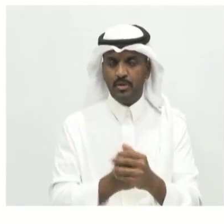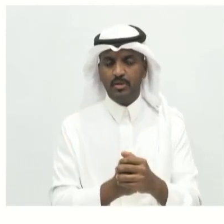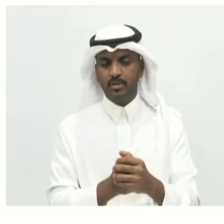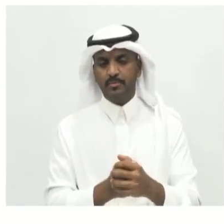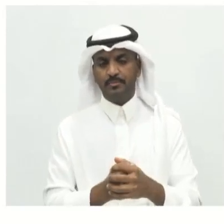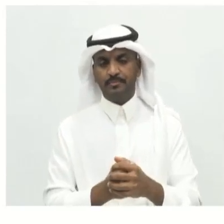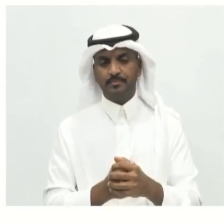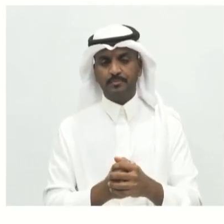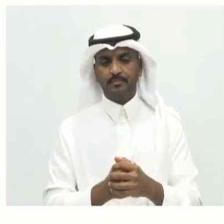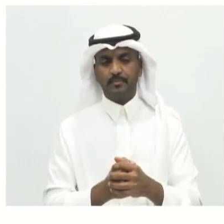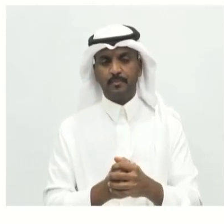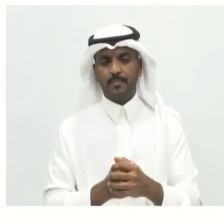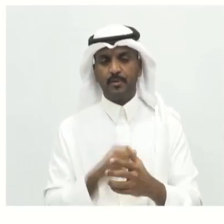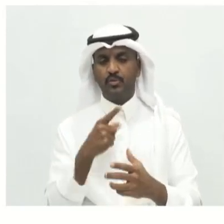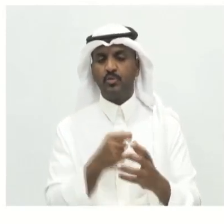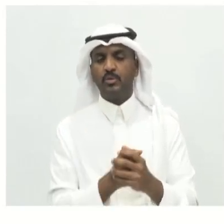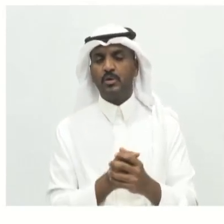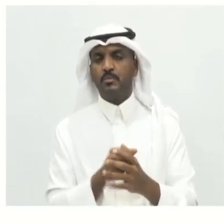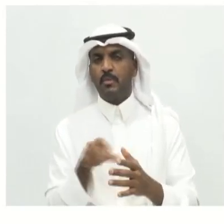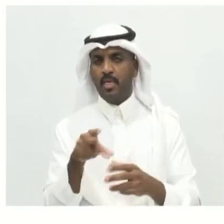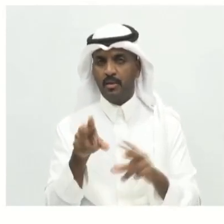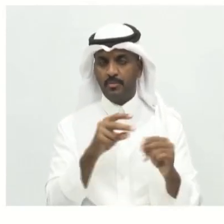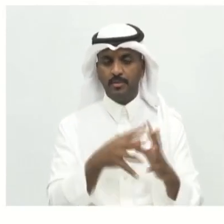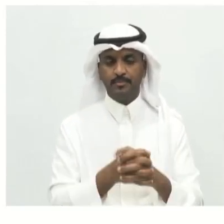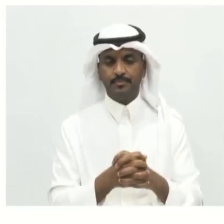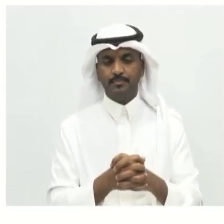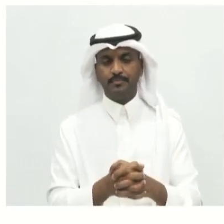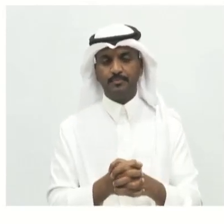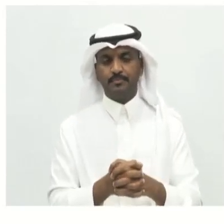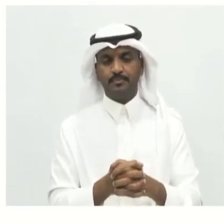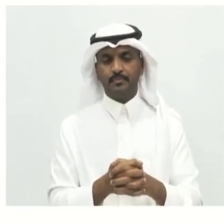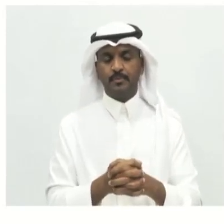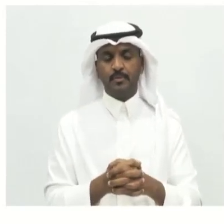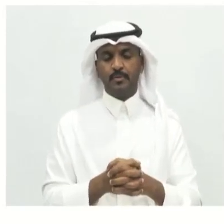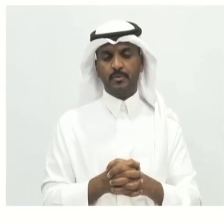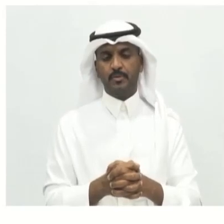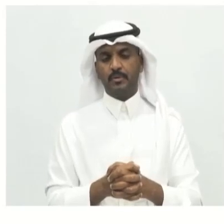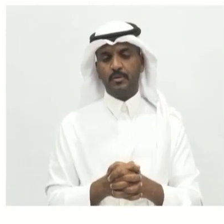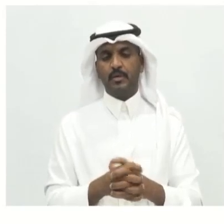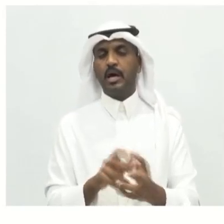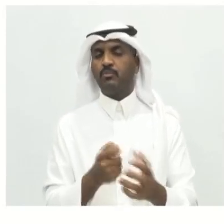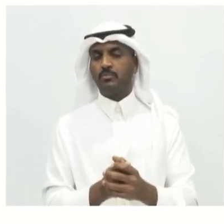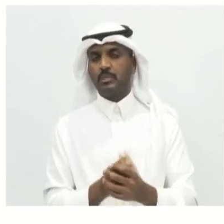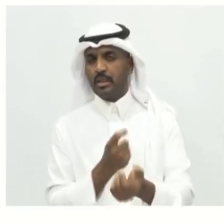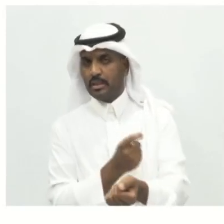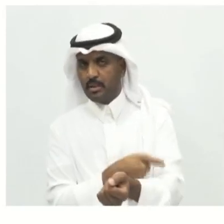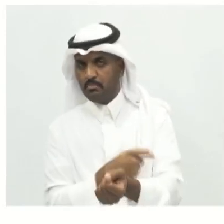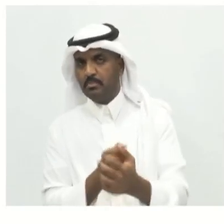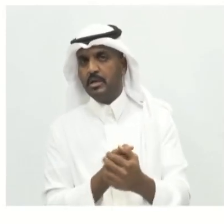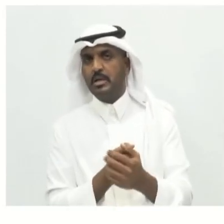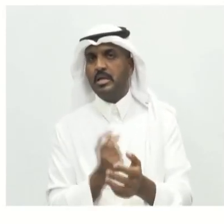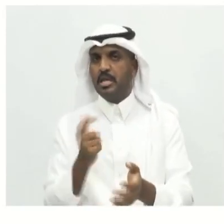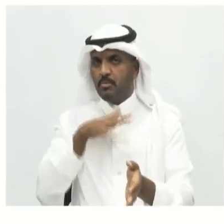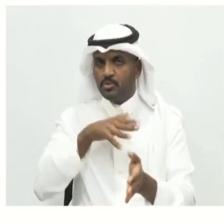الاصبهاني نريد ان نذكر بعض الامثله على ذلك من امثله ذلك ابنائي وبناتي